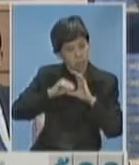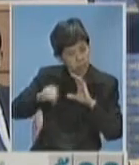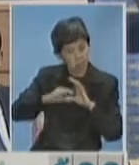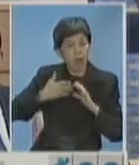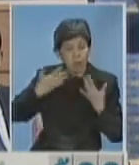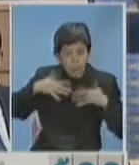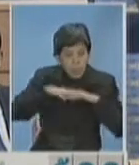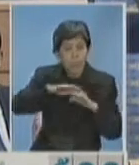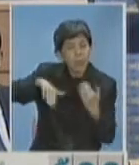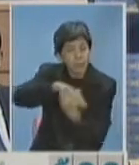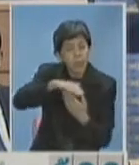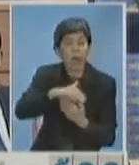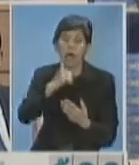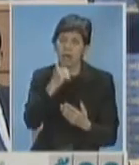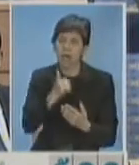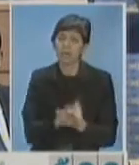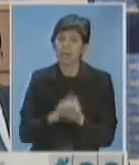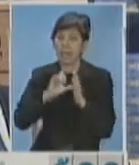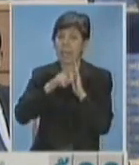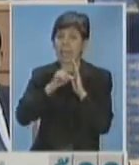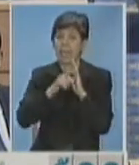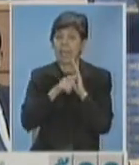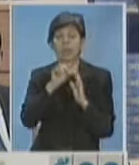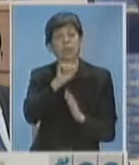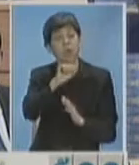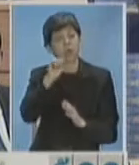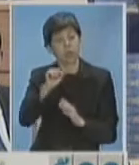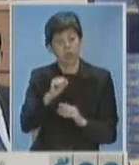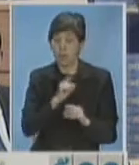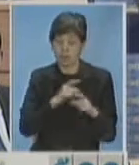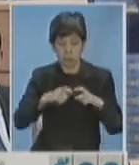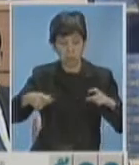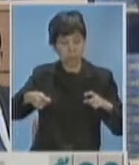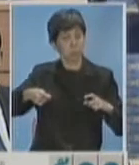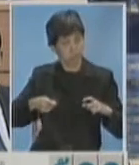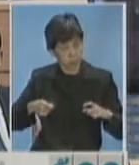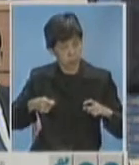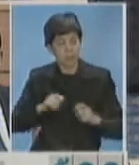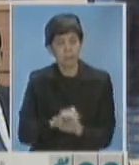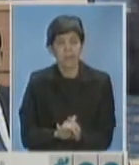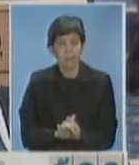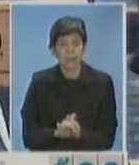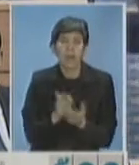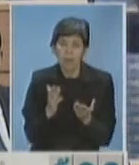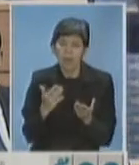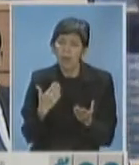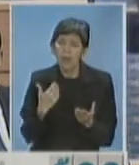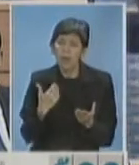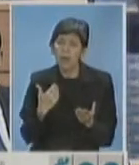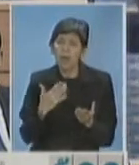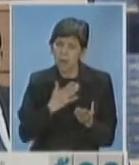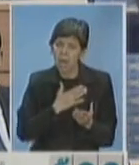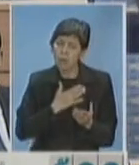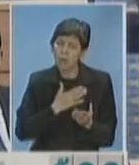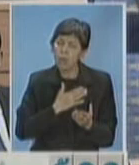นมีส่วนร่วมท่านประธานครับเลขาธิการสภาผู้แทนราษฎรเป็นคนออกเช็คและปรากฏว่าเ